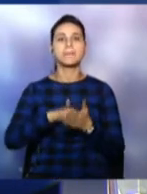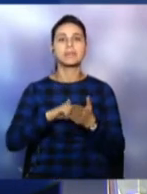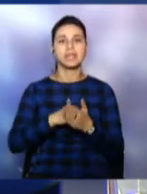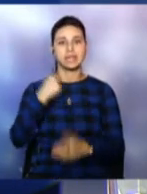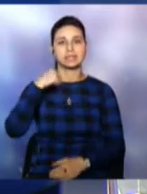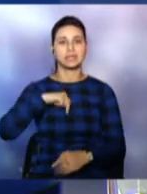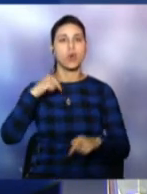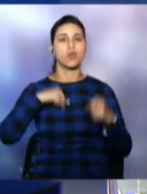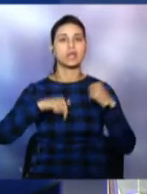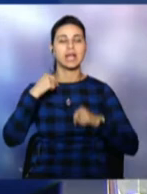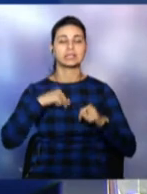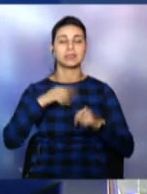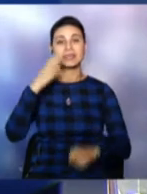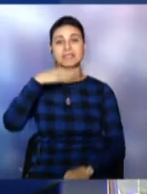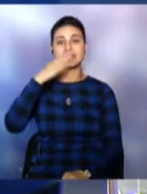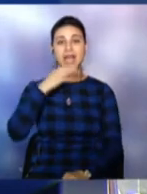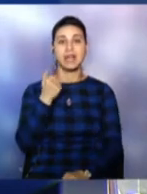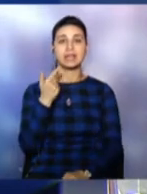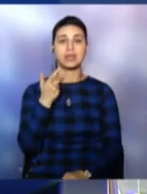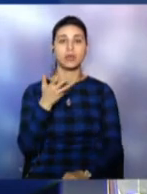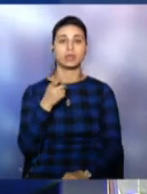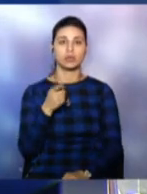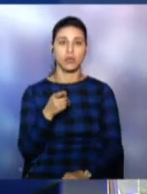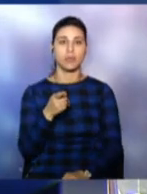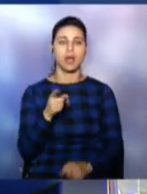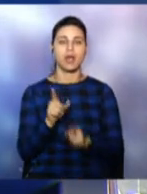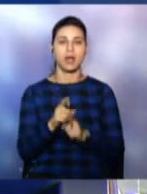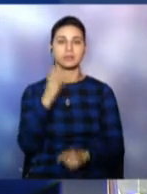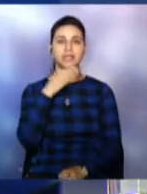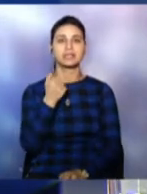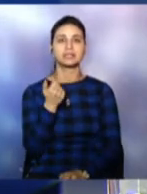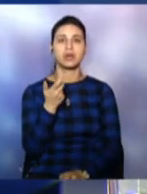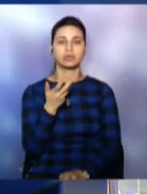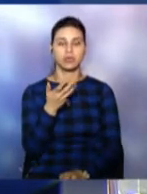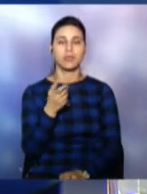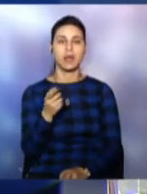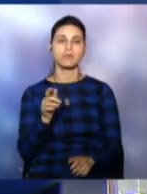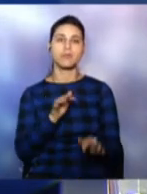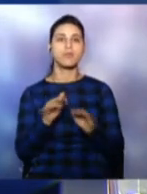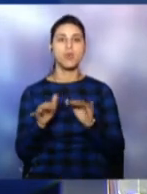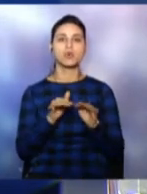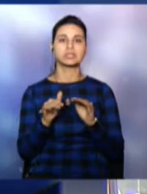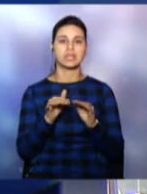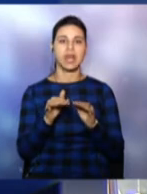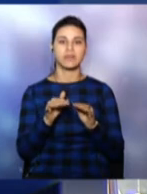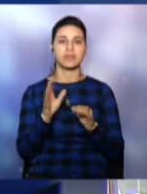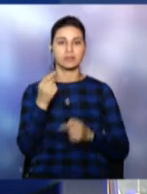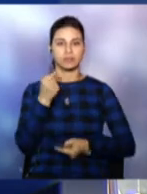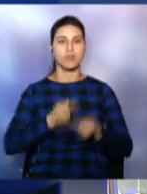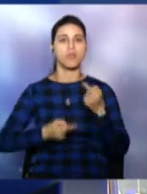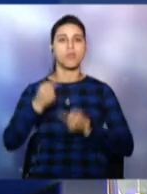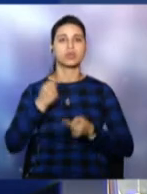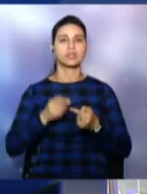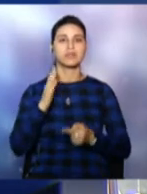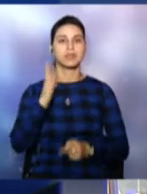და სხვათაშორის წყლის რაოდენობის გაზრდა, მოხმარებული წყლის რაოდენობის გაზრდა, მოძრავი სისხლის რაოდენობა ზრდის და შესაბამისად